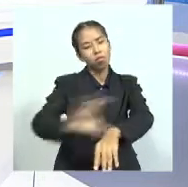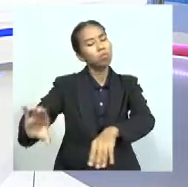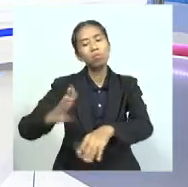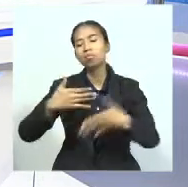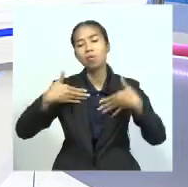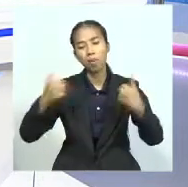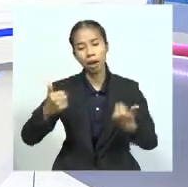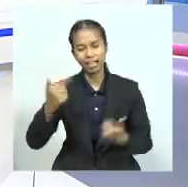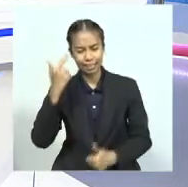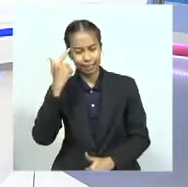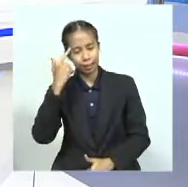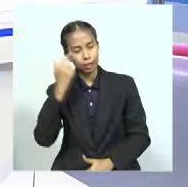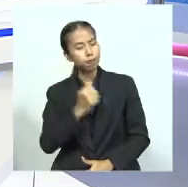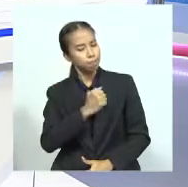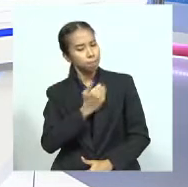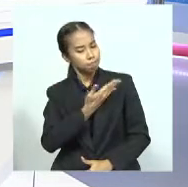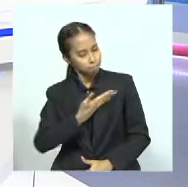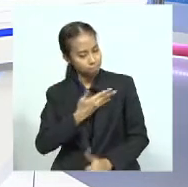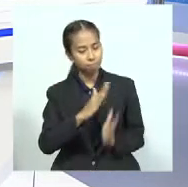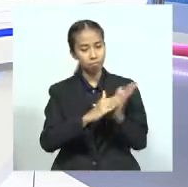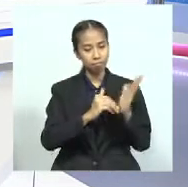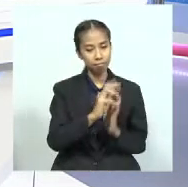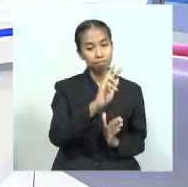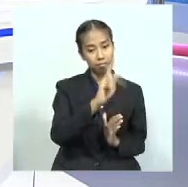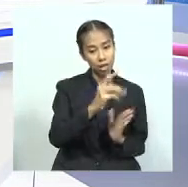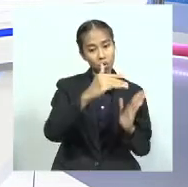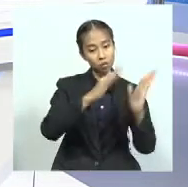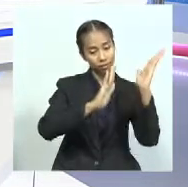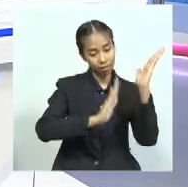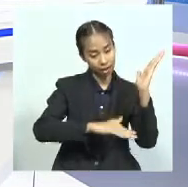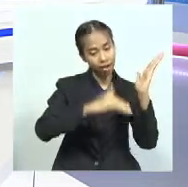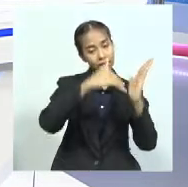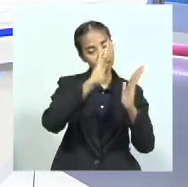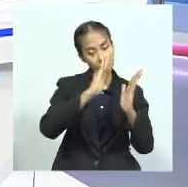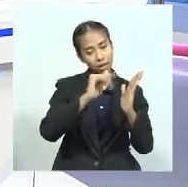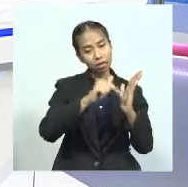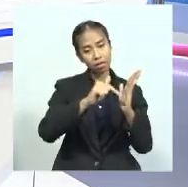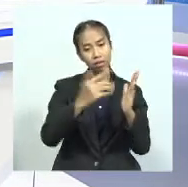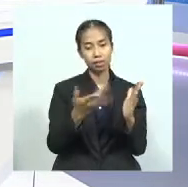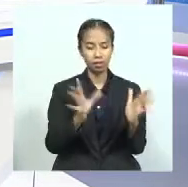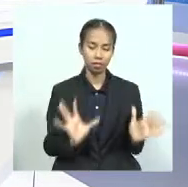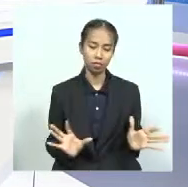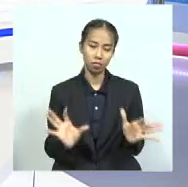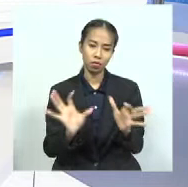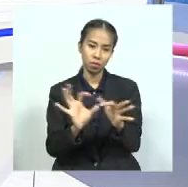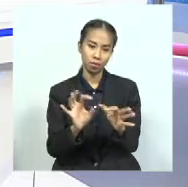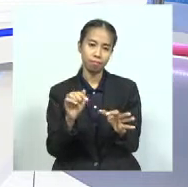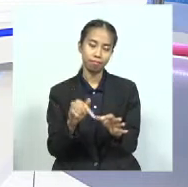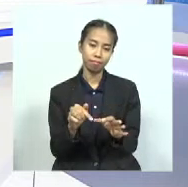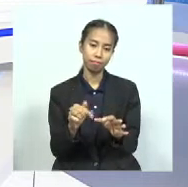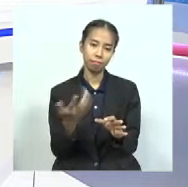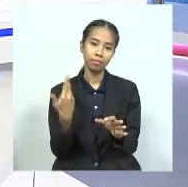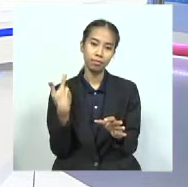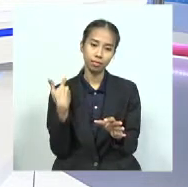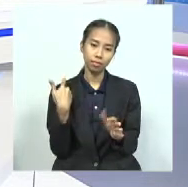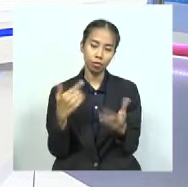เชื่อว่าอีกไม่กี่อึดใจค่ะทั้งสีเขียวใต้ที่เสร็จไปแล้วสีเขียวเหนือแล้วก็จะมาเชื่อมต่อกันย่านบริเวณทั้ง